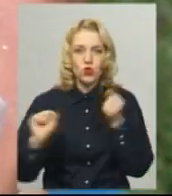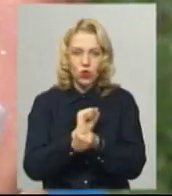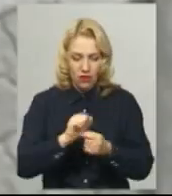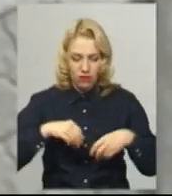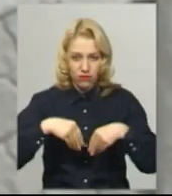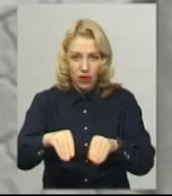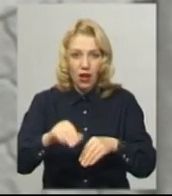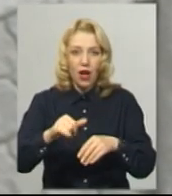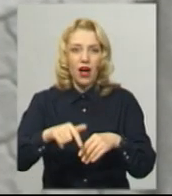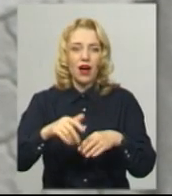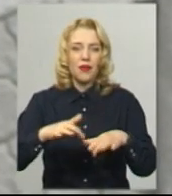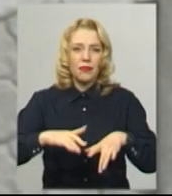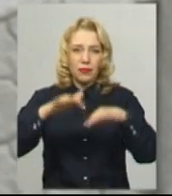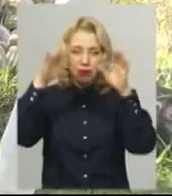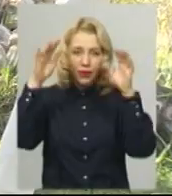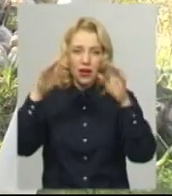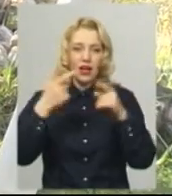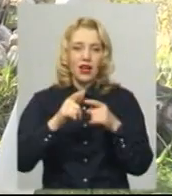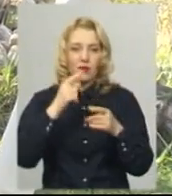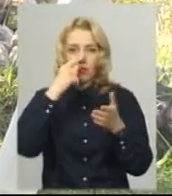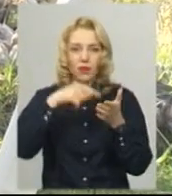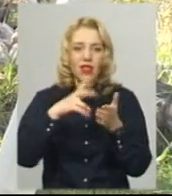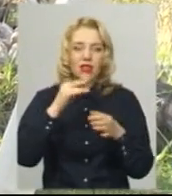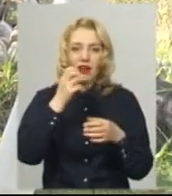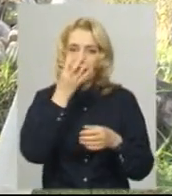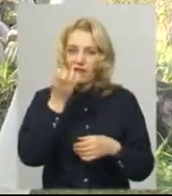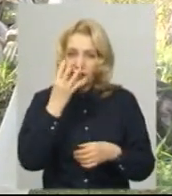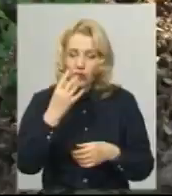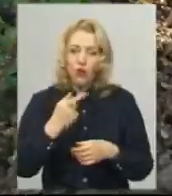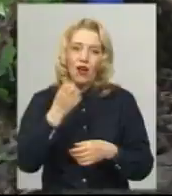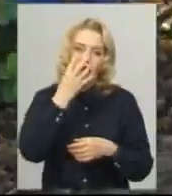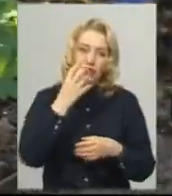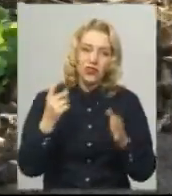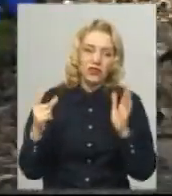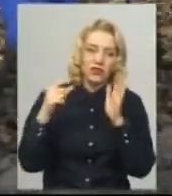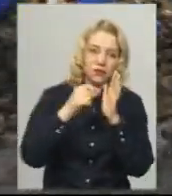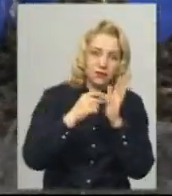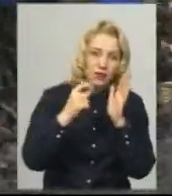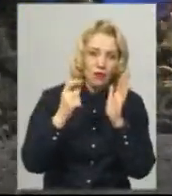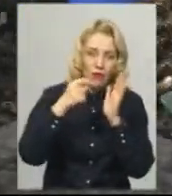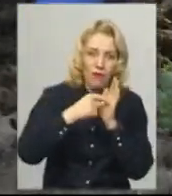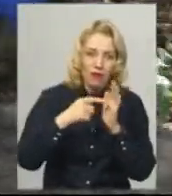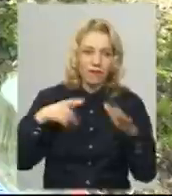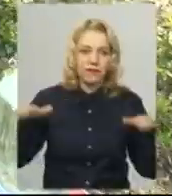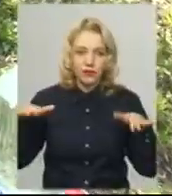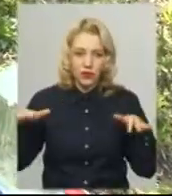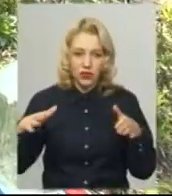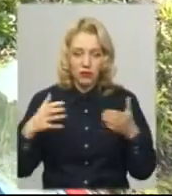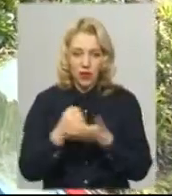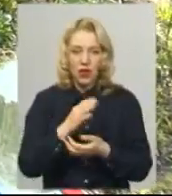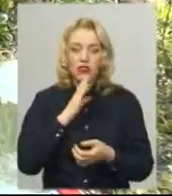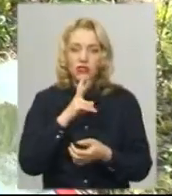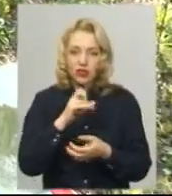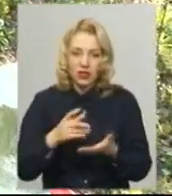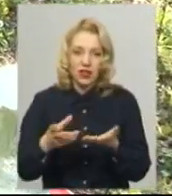по плодових деревах, які цвітуть по різних рослинах. Завідувачка Зіньківської дільниці ветеринарної медицини Людмила Скавронська, яка зібрала зразки комах